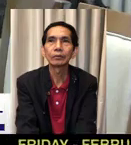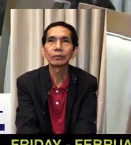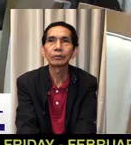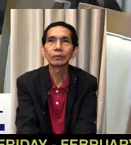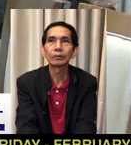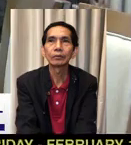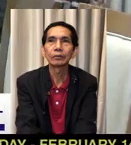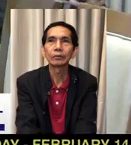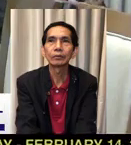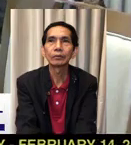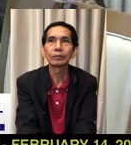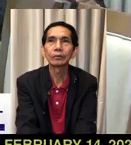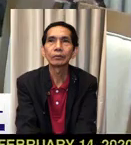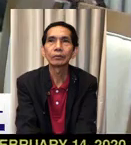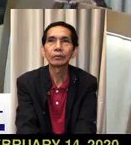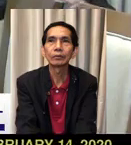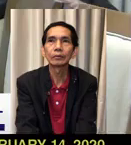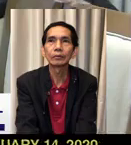Tapos magiging pigsa.